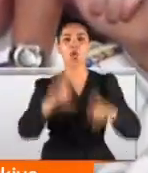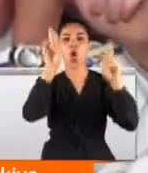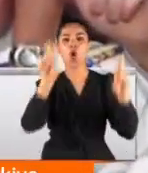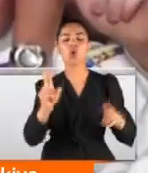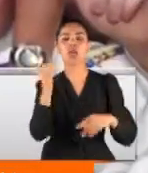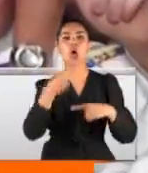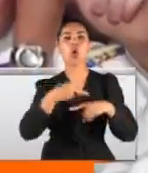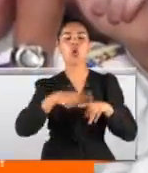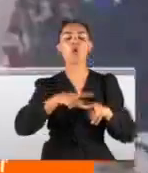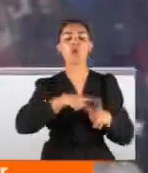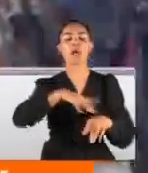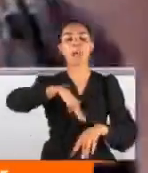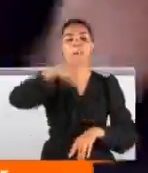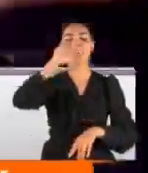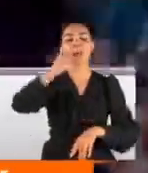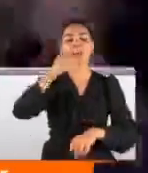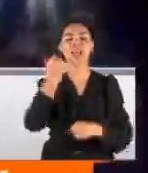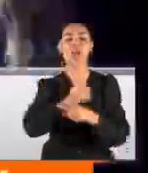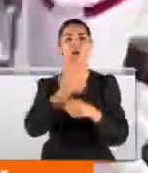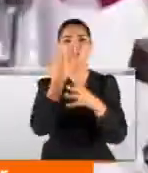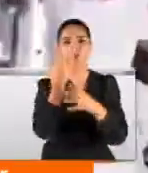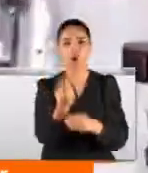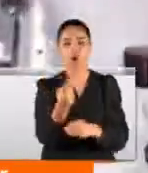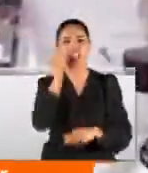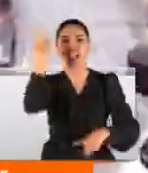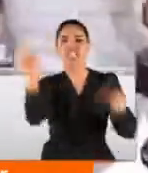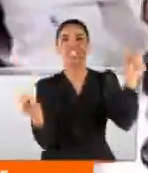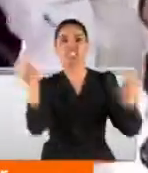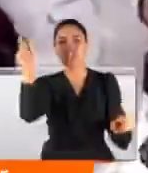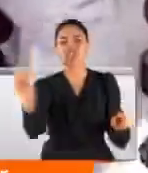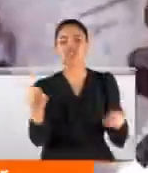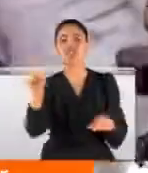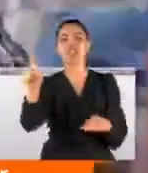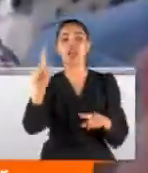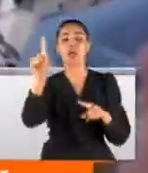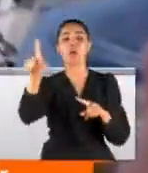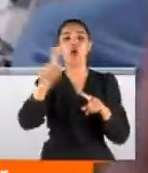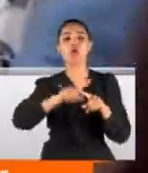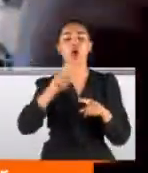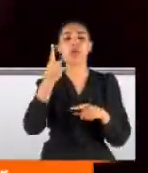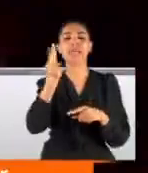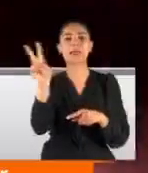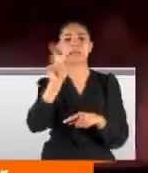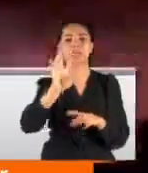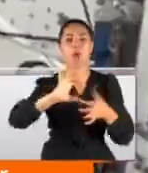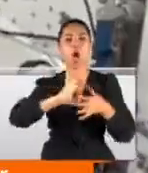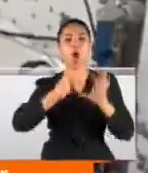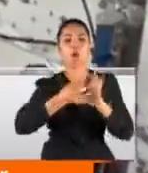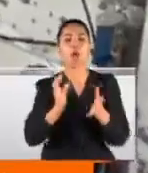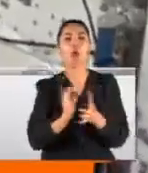Uluslararası Uzay İstasyonu'nda görev yapan astronot ve kozmonotlar Tokyo 2020 olimpiyatlarını kutlamak için uzay oyunları